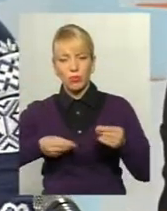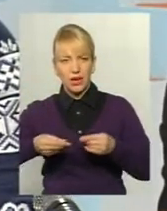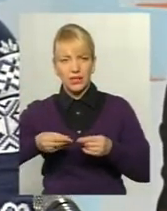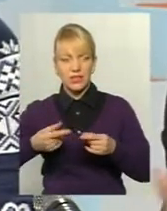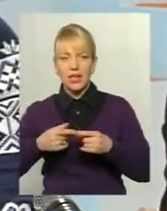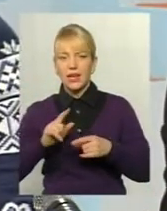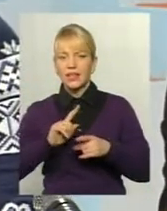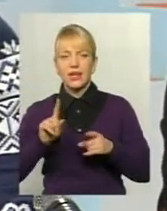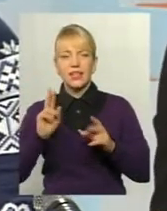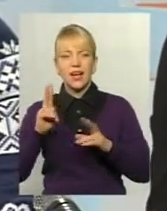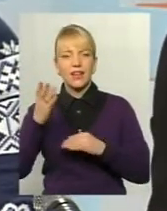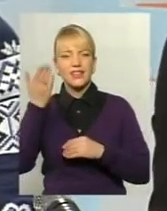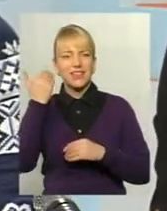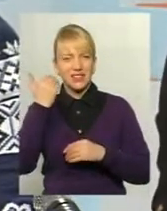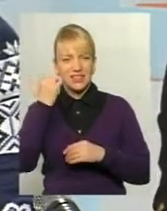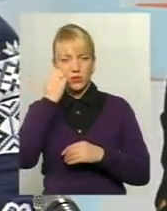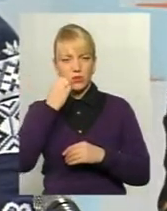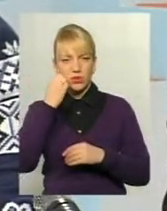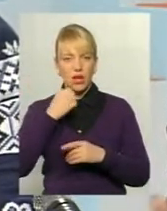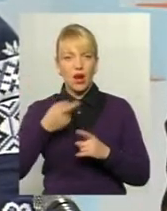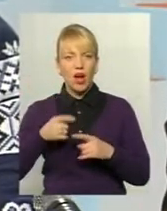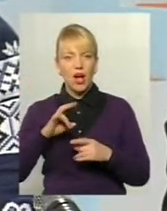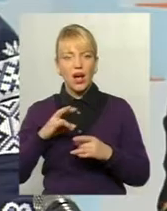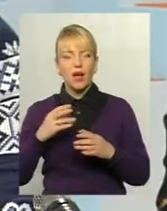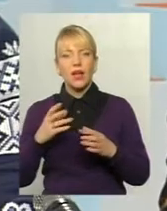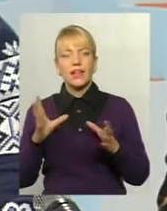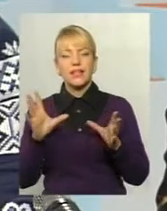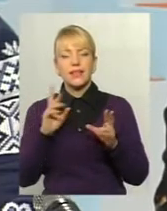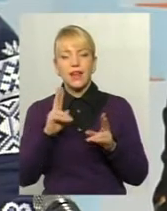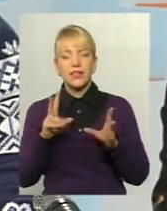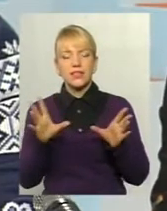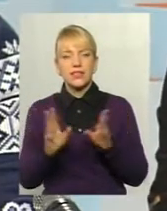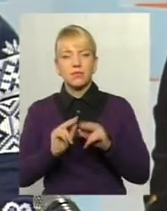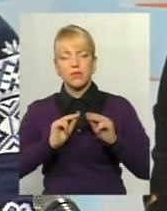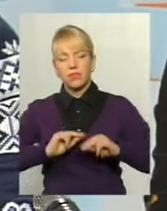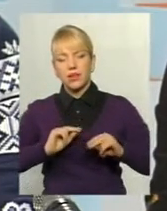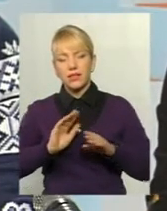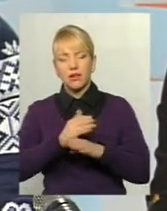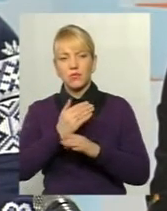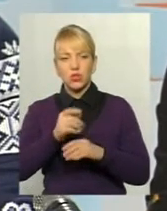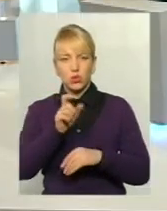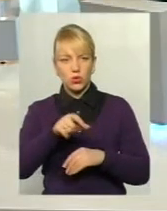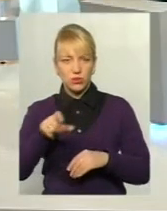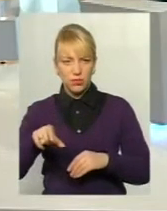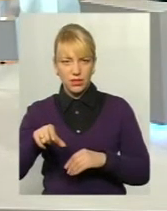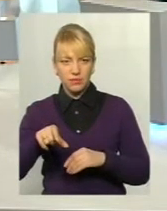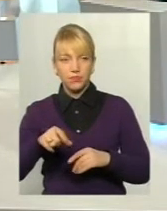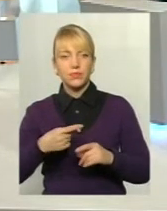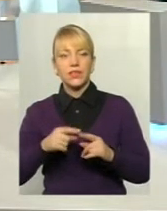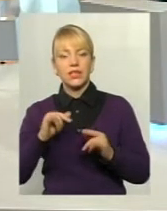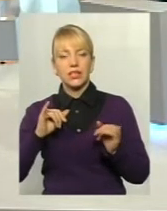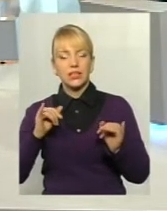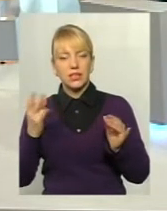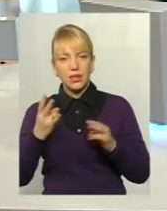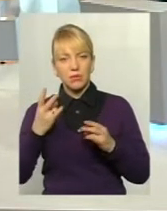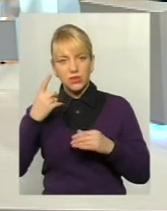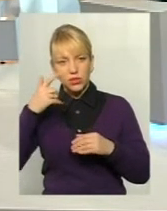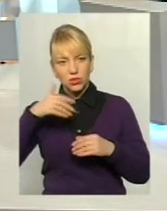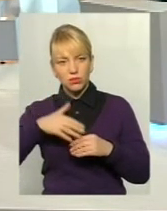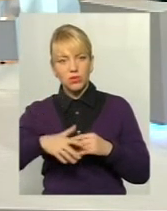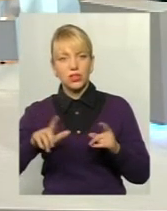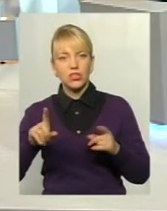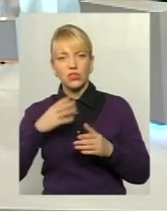яке вкладалося, а кооперація, кооперейшн, як співпраця між людьми. Маємо це зрозуміти. І тому